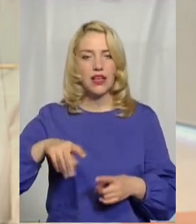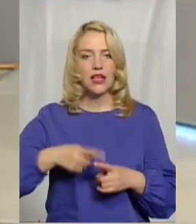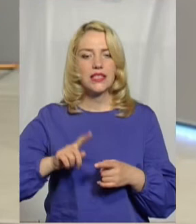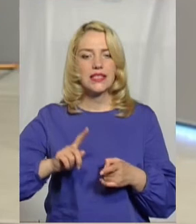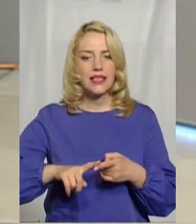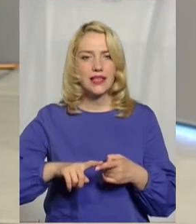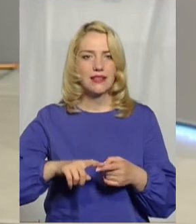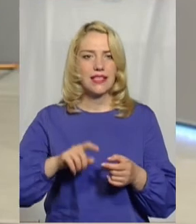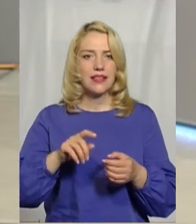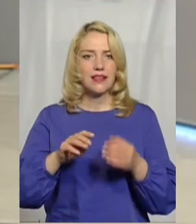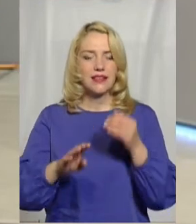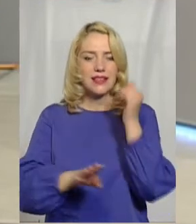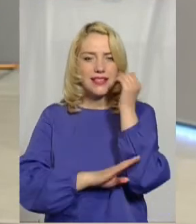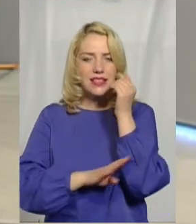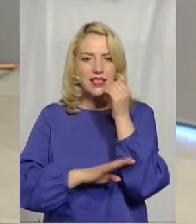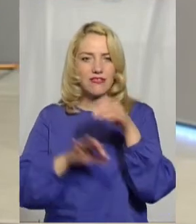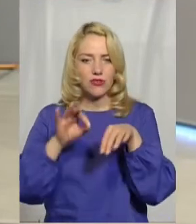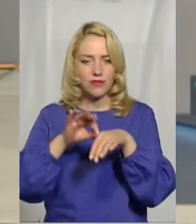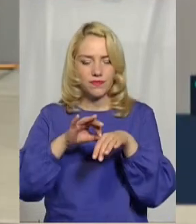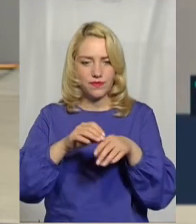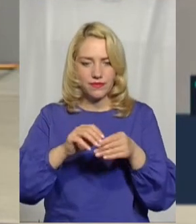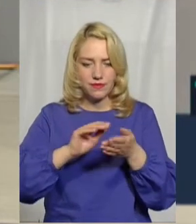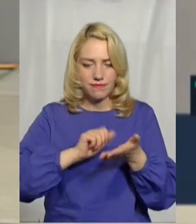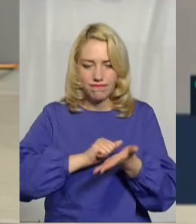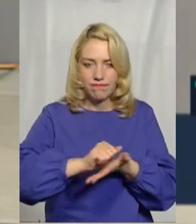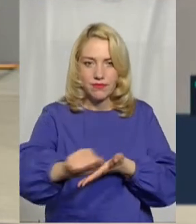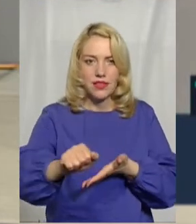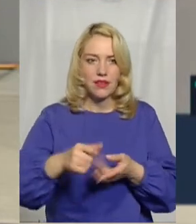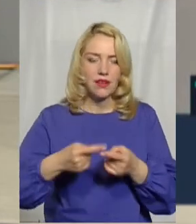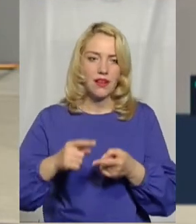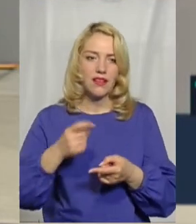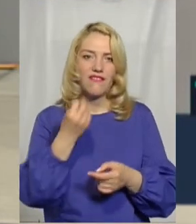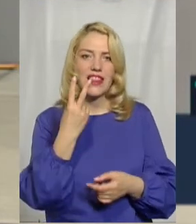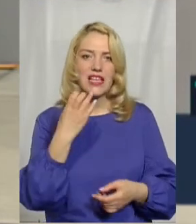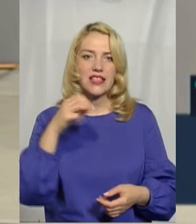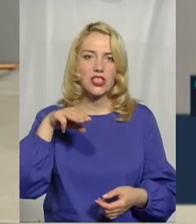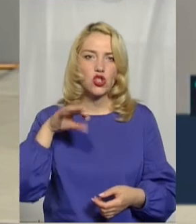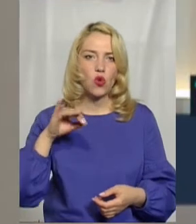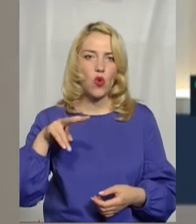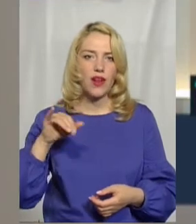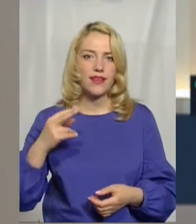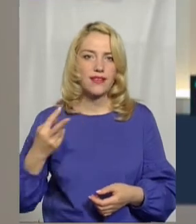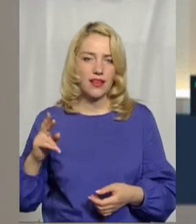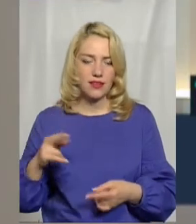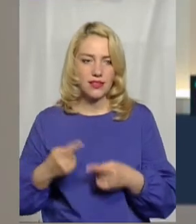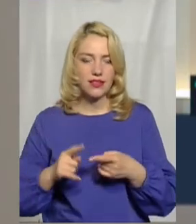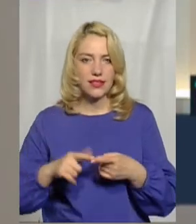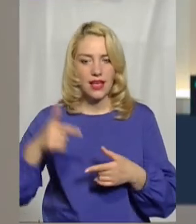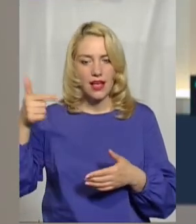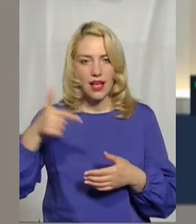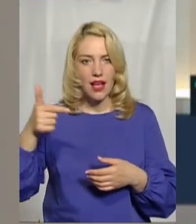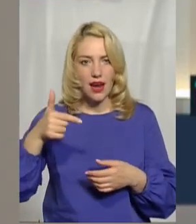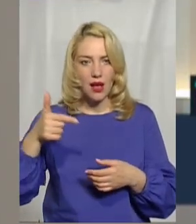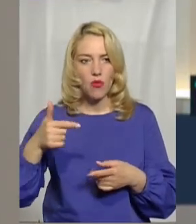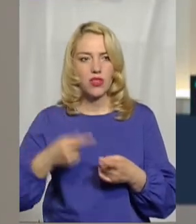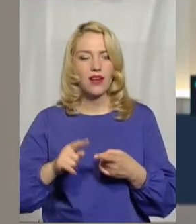берестяна грамота, датована першою третиною 12 століття. Це якраз і ця грамота, берестяна